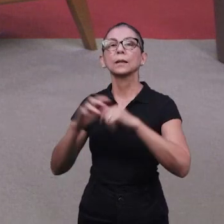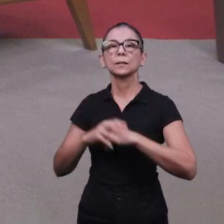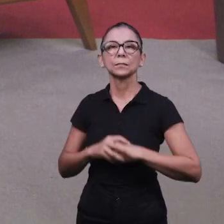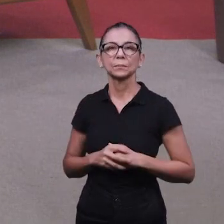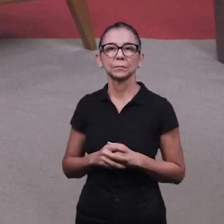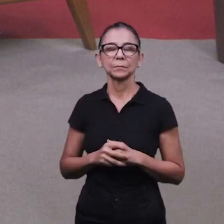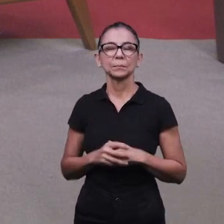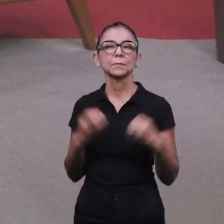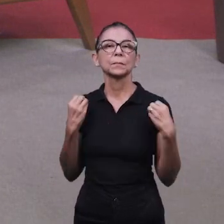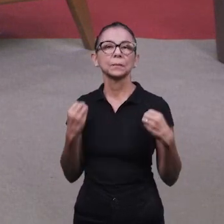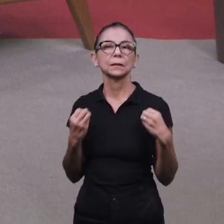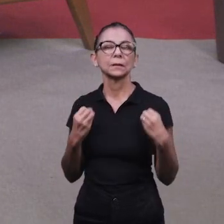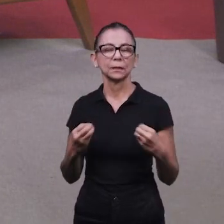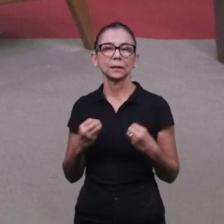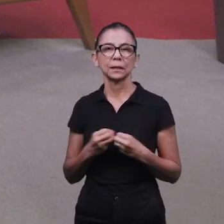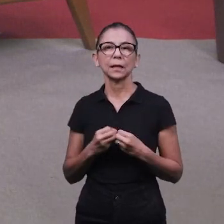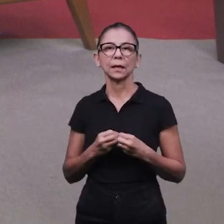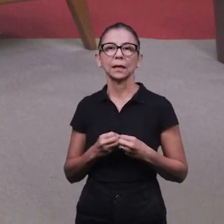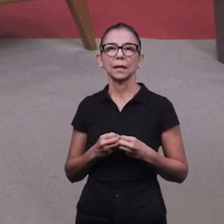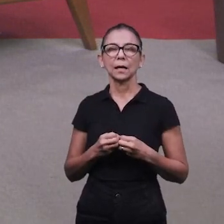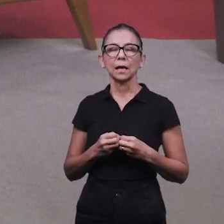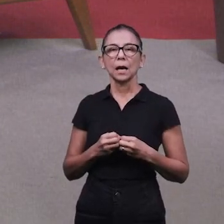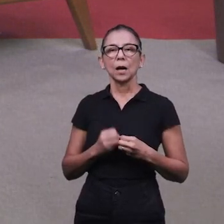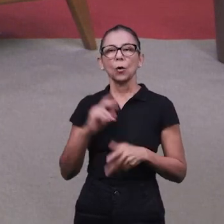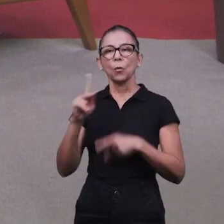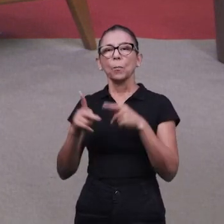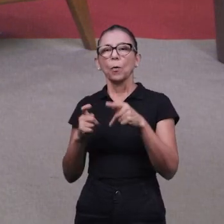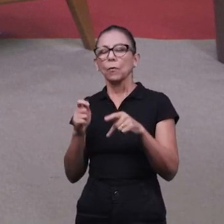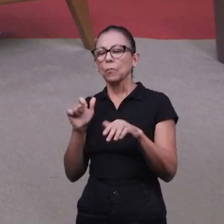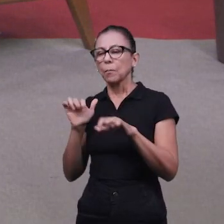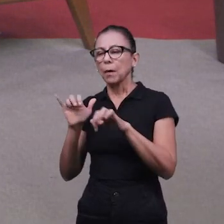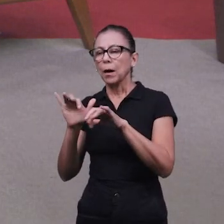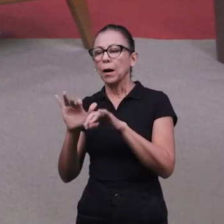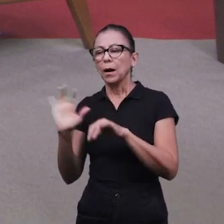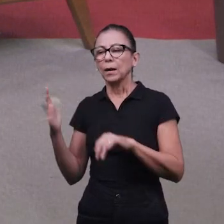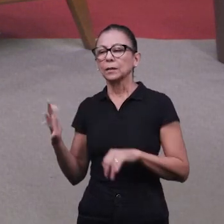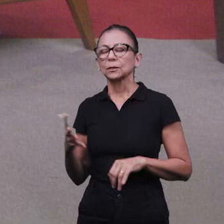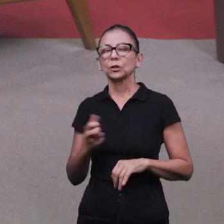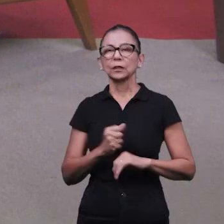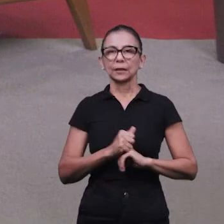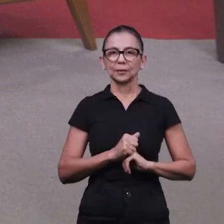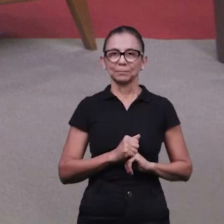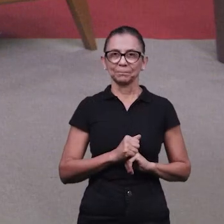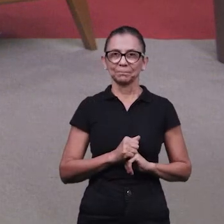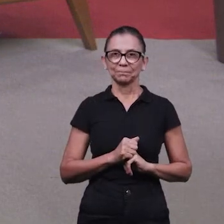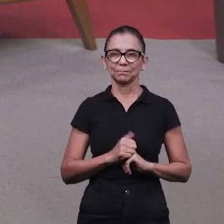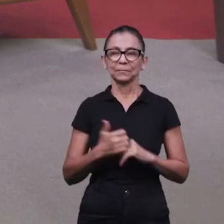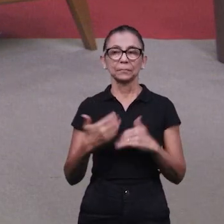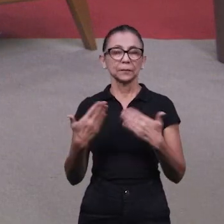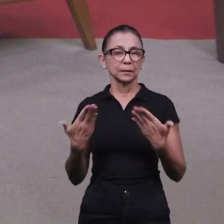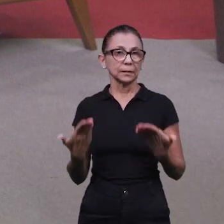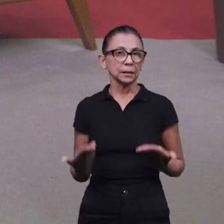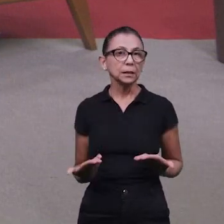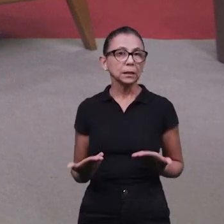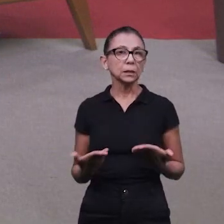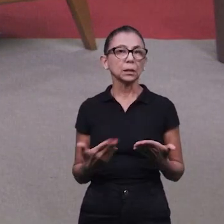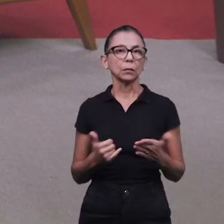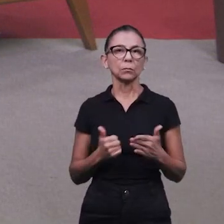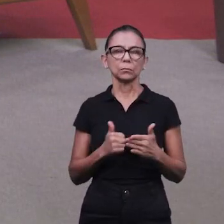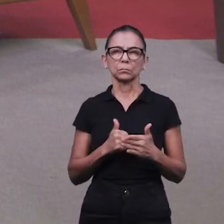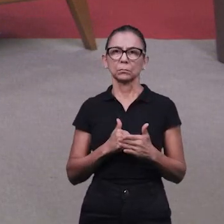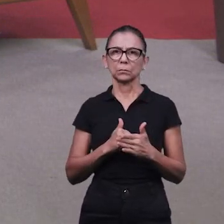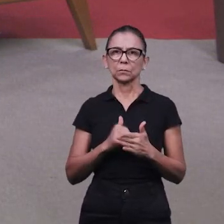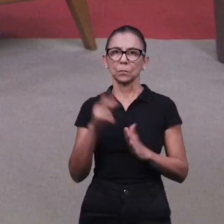Bien ajusté. Non, il n'y a rien d'improvisé dans le projet de Dieu. Tout est déjà déterminé